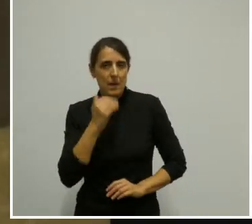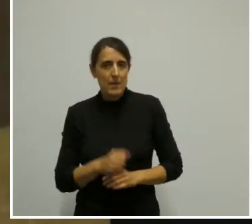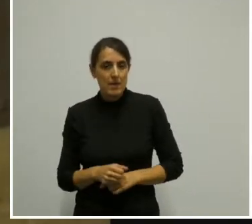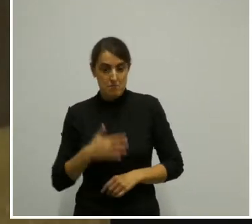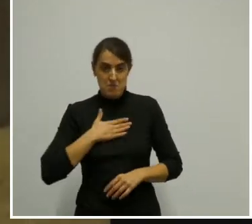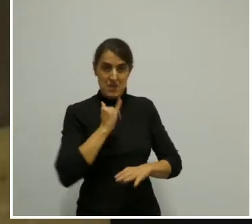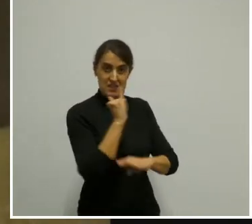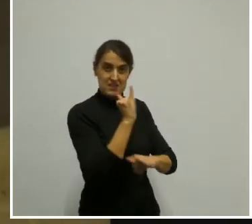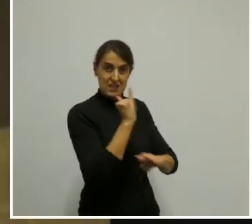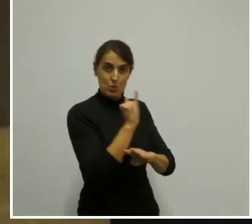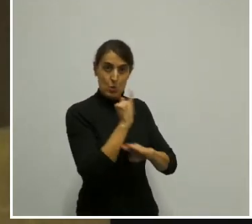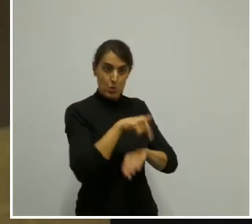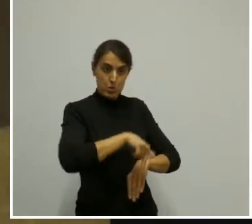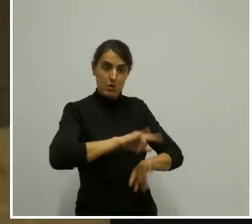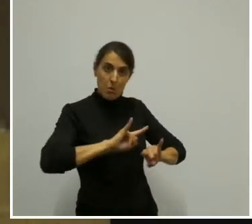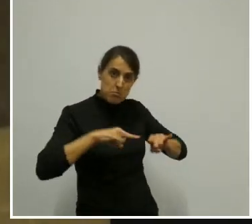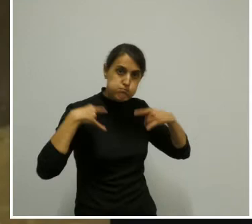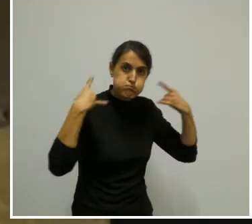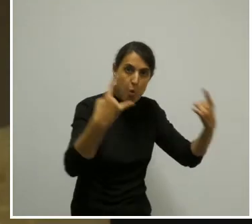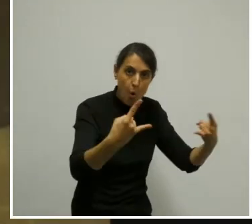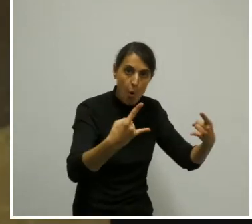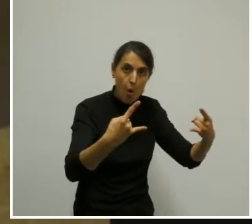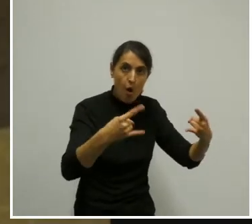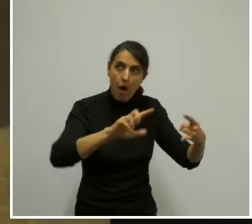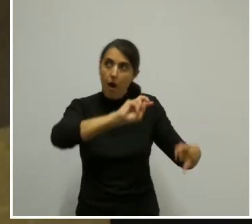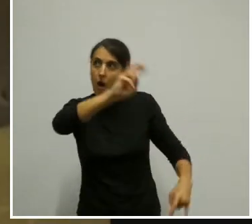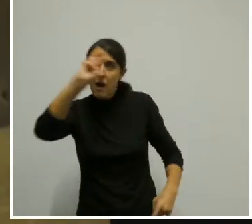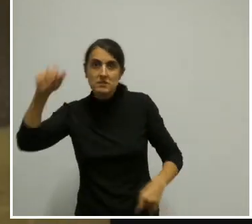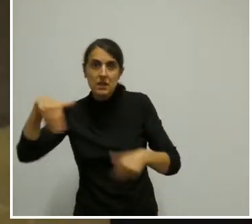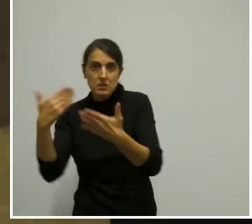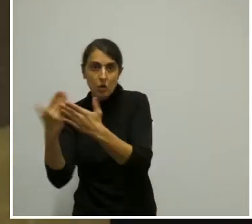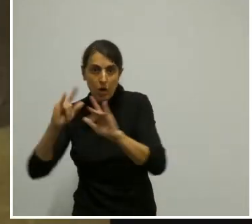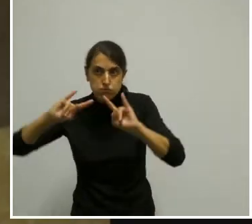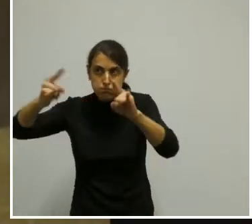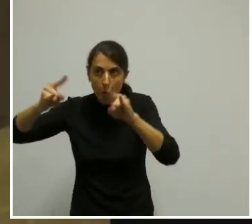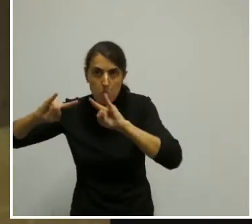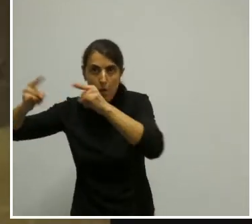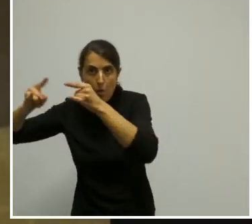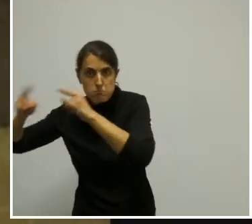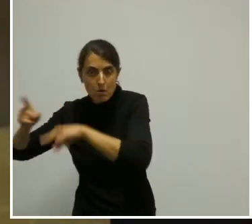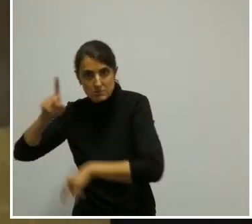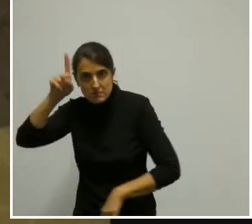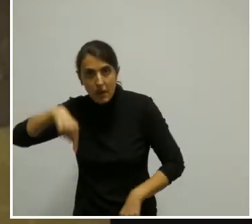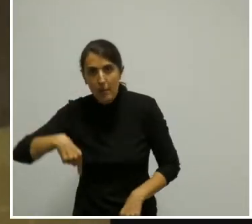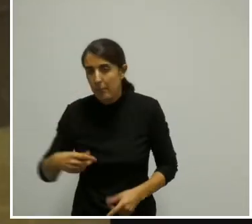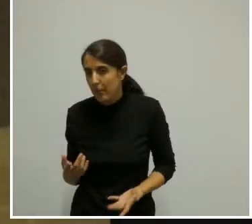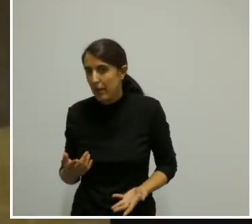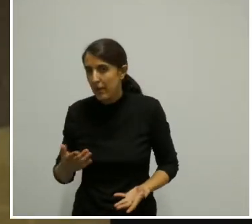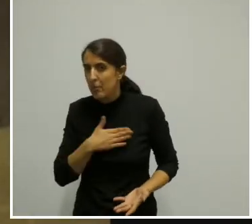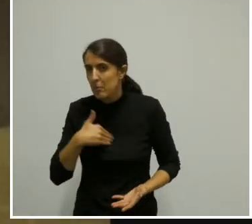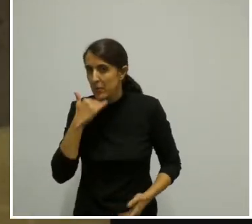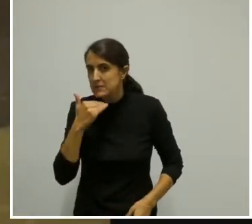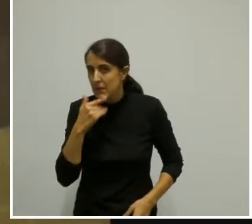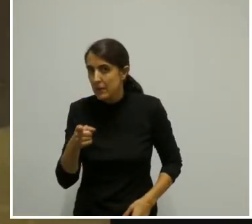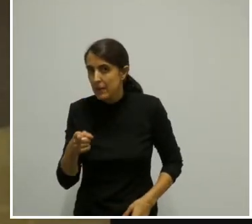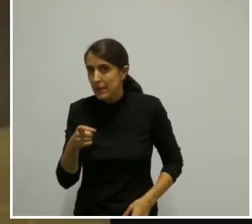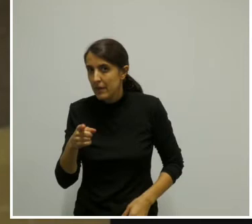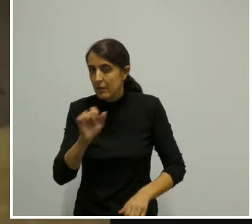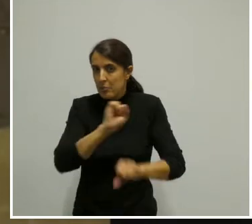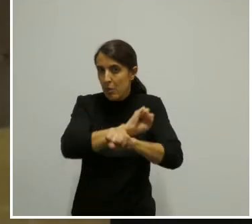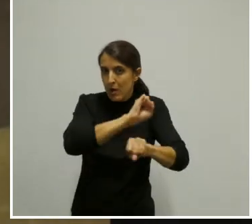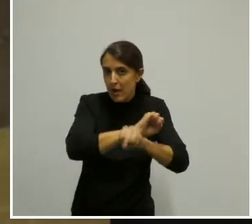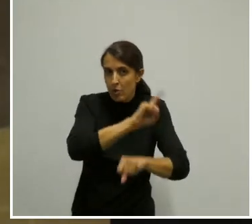doblat el número de neses un dia abans de les prescripcions a tres instituts del Clot Camp de l'Arpa, si això ha passat també a Poblenou